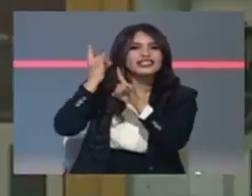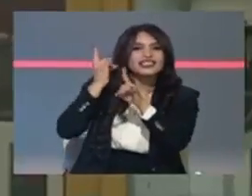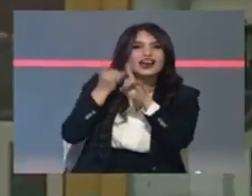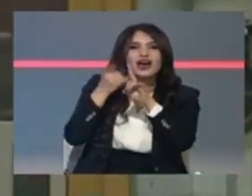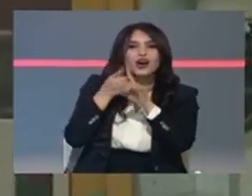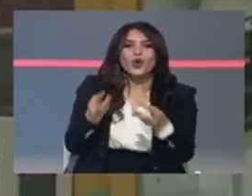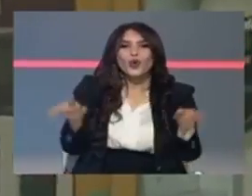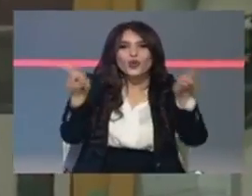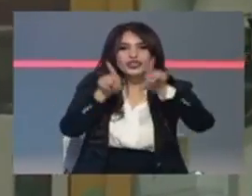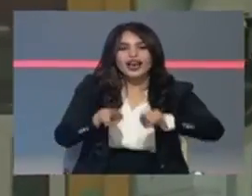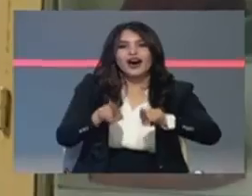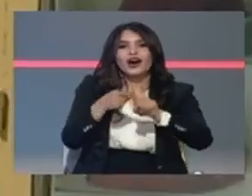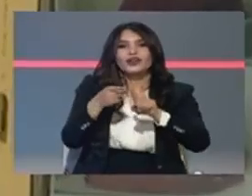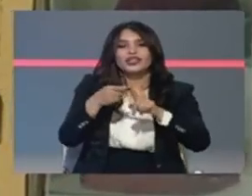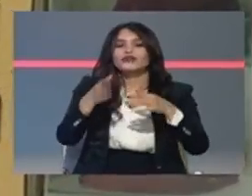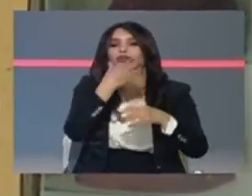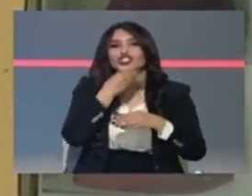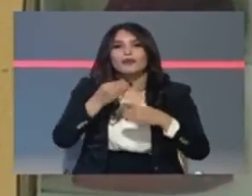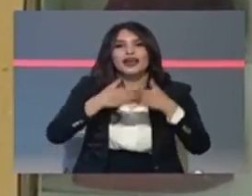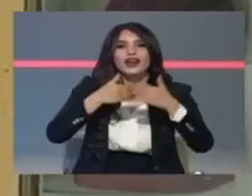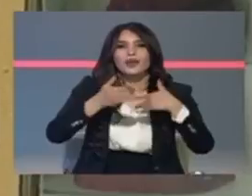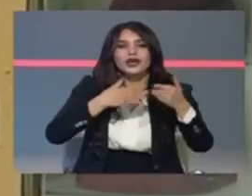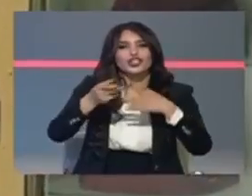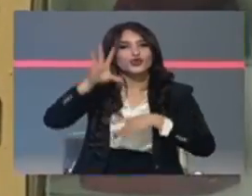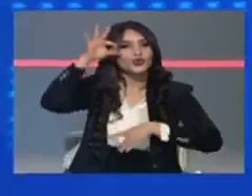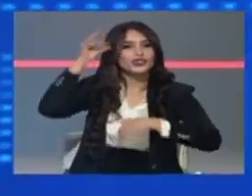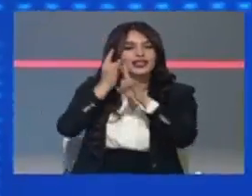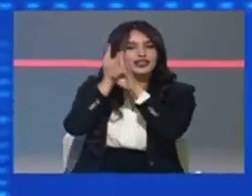وتظهر معها جمال منتجات تونس التقليدية.